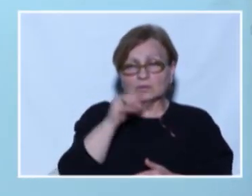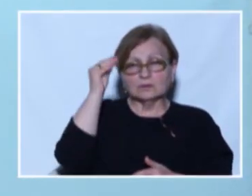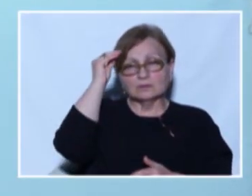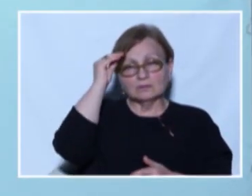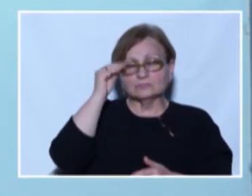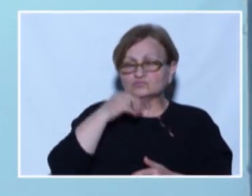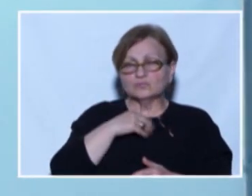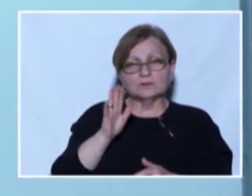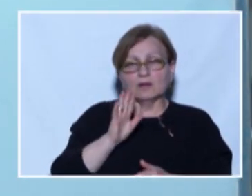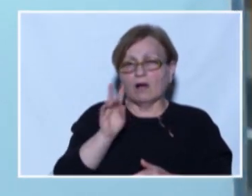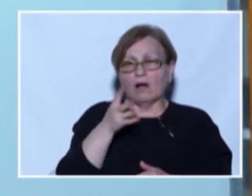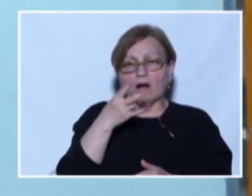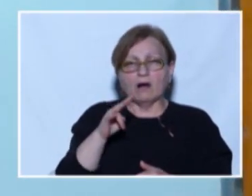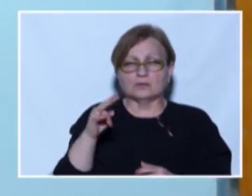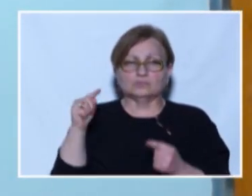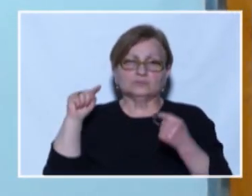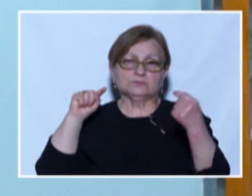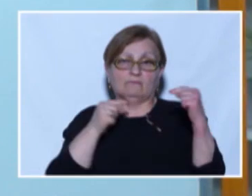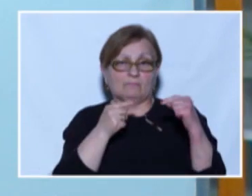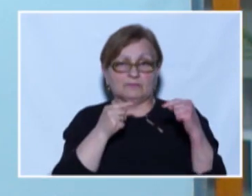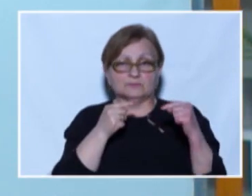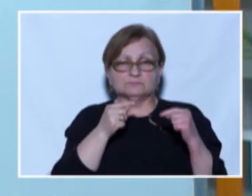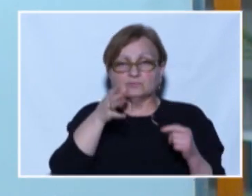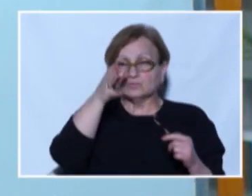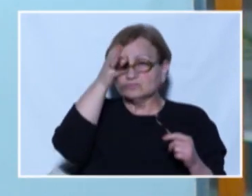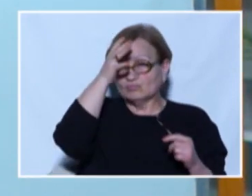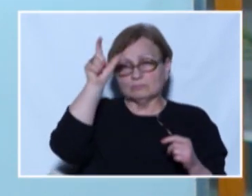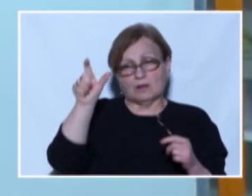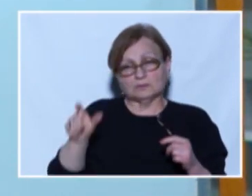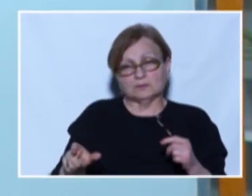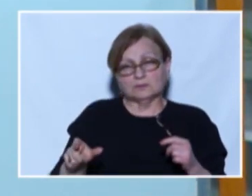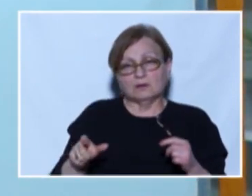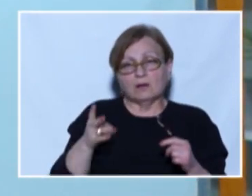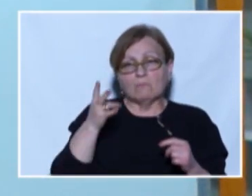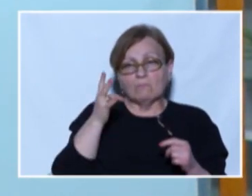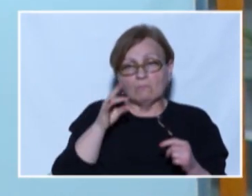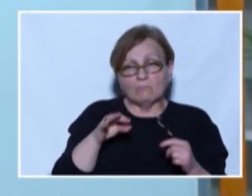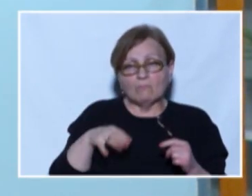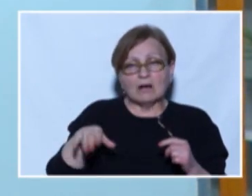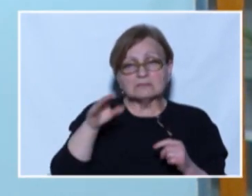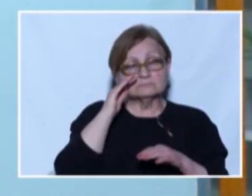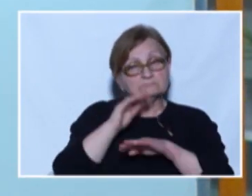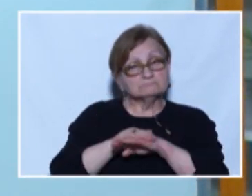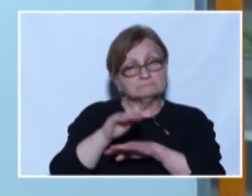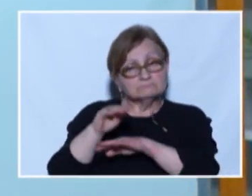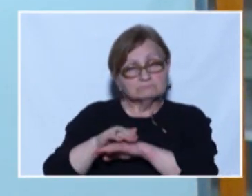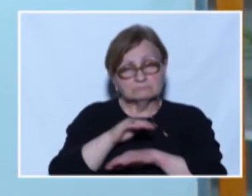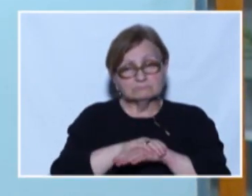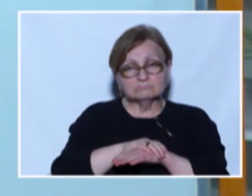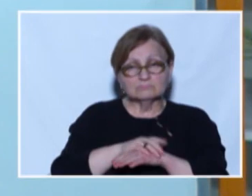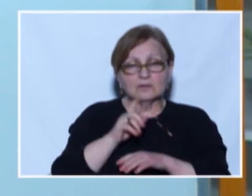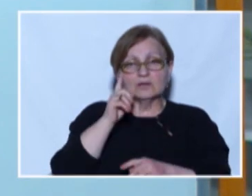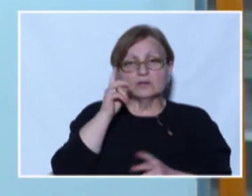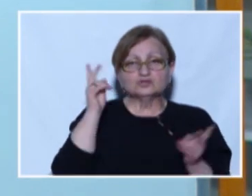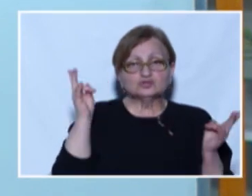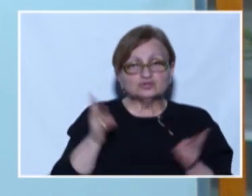უნდა დაუპირისპიროს გონიერმა ადამიანმა. კი, მაგრამ ყველა მტკიცებულებას, ყველა მტკიცებას უფრო სწორად